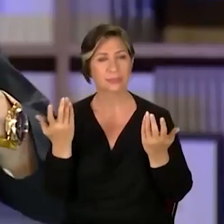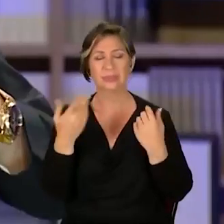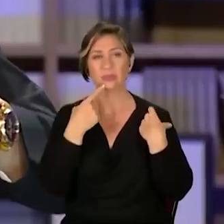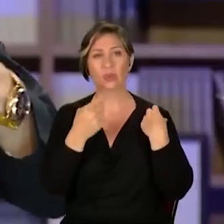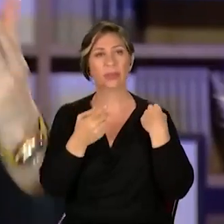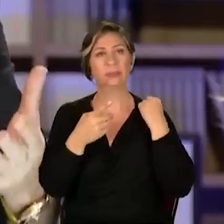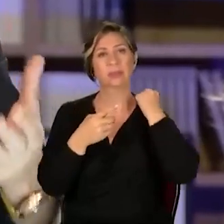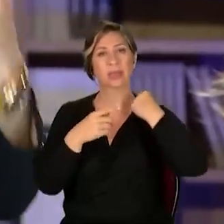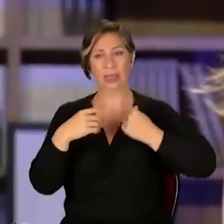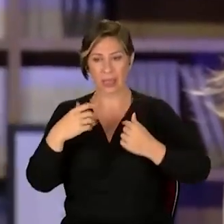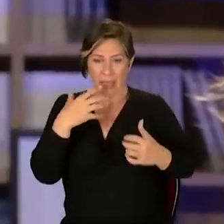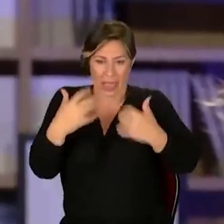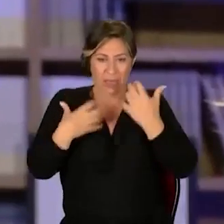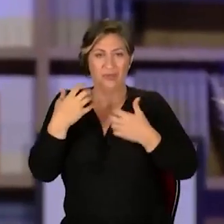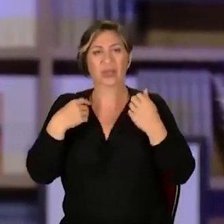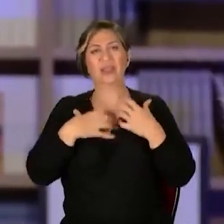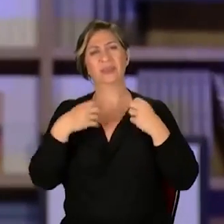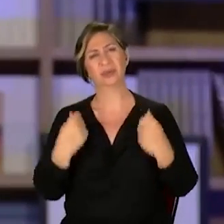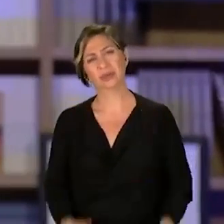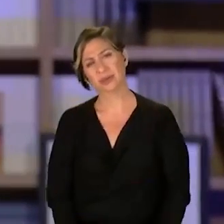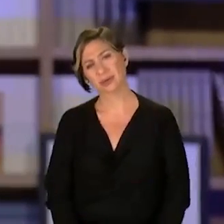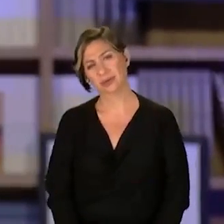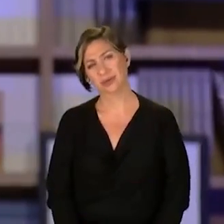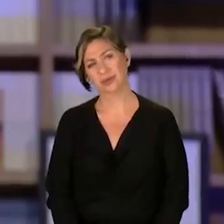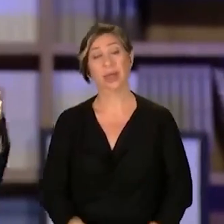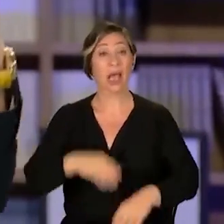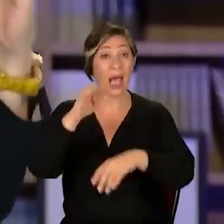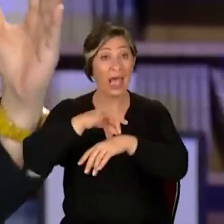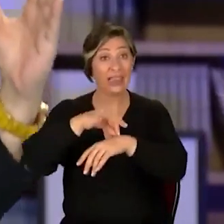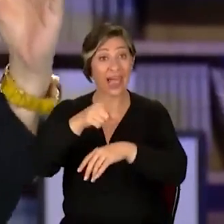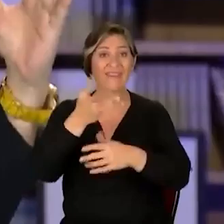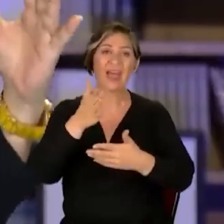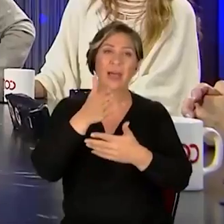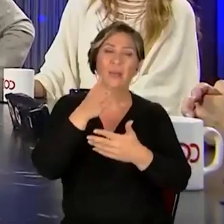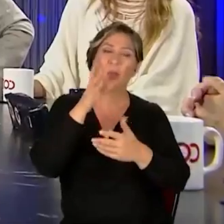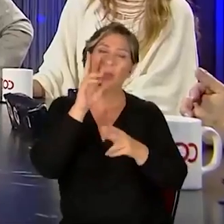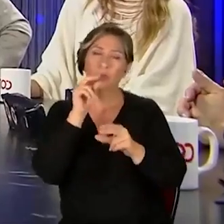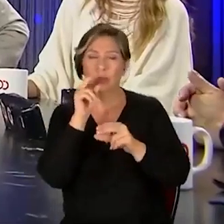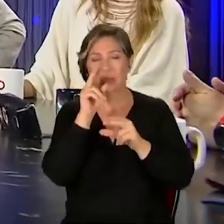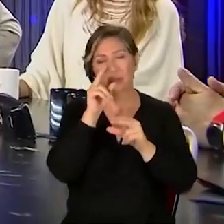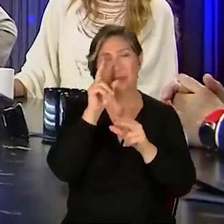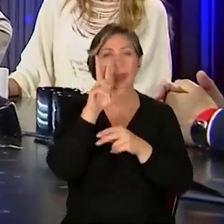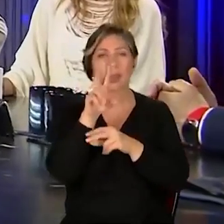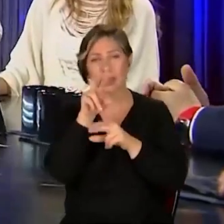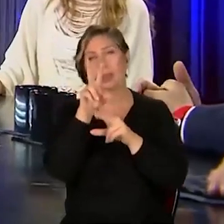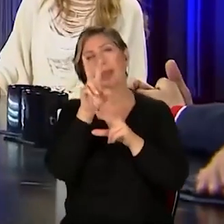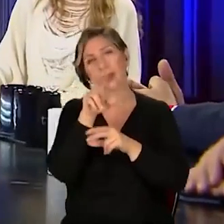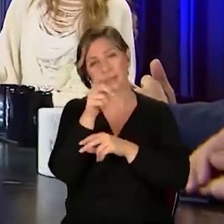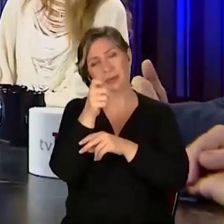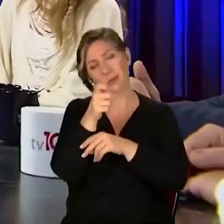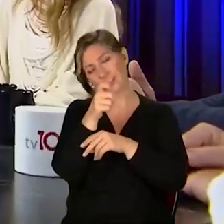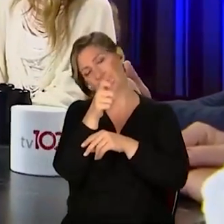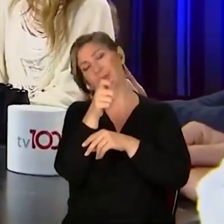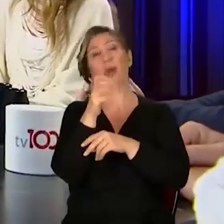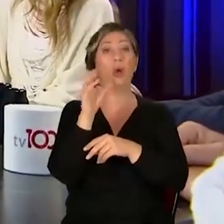söyleyeyim, aktif olmayı bıraktığımız anlarda ya da yarı aktif bir durumdayken